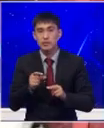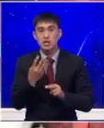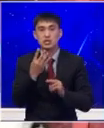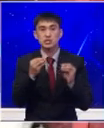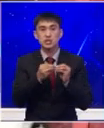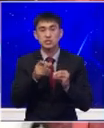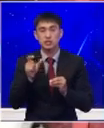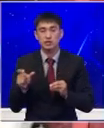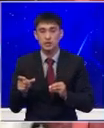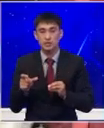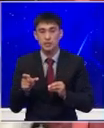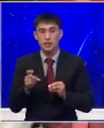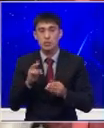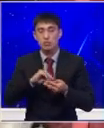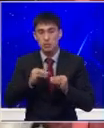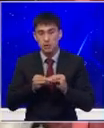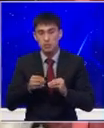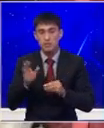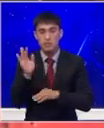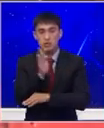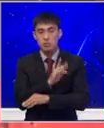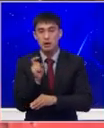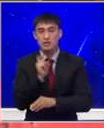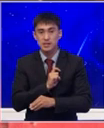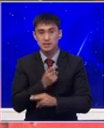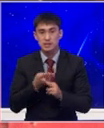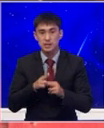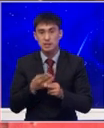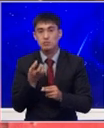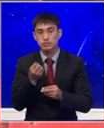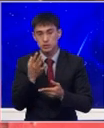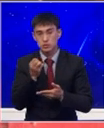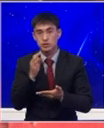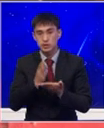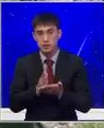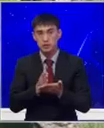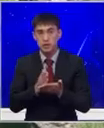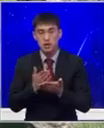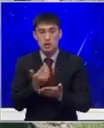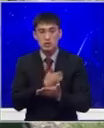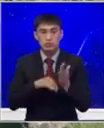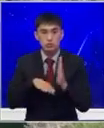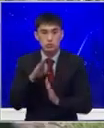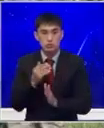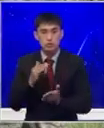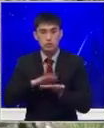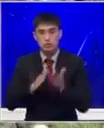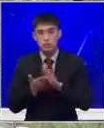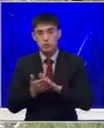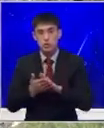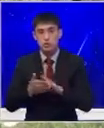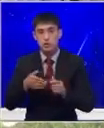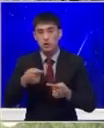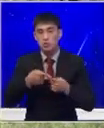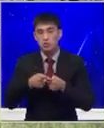порядка 10 человек Однако проблема в Лесном хозяйстве на этом не заканчиваются оставляет желать лучшего и состояния служебного